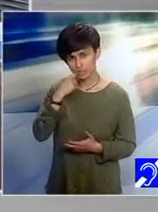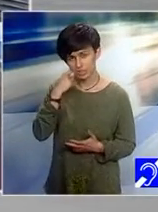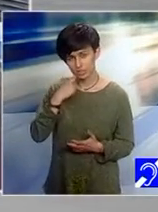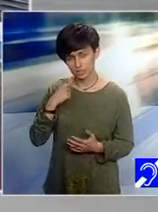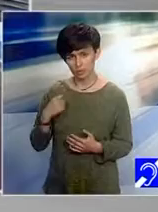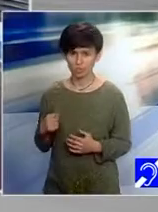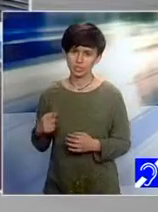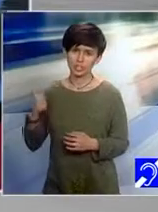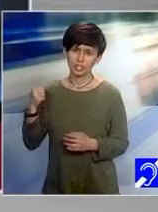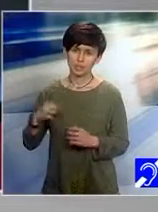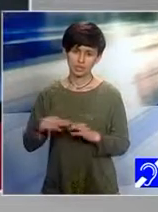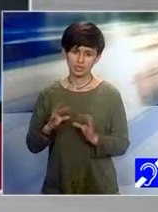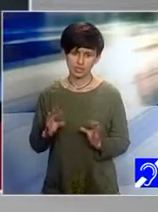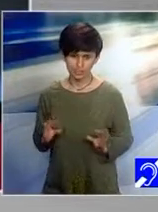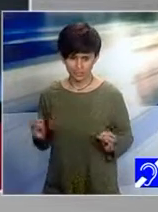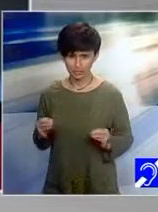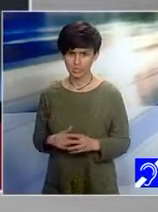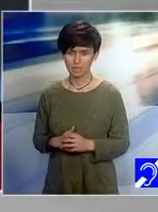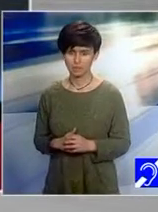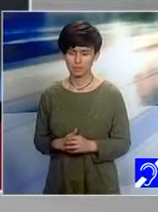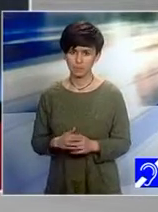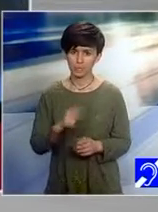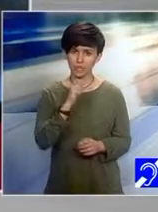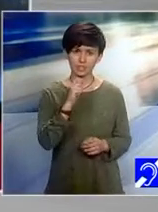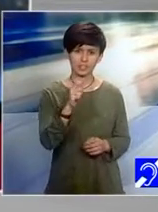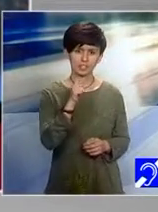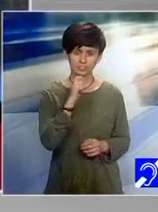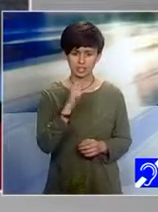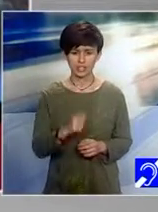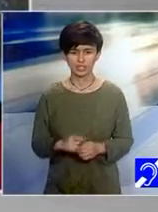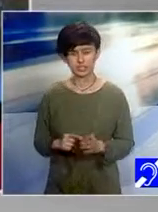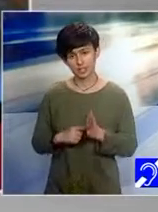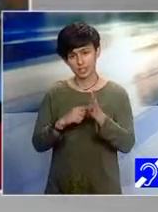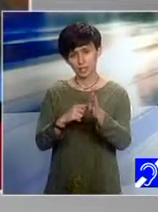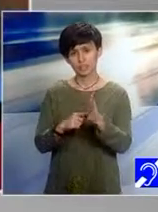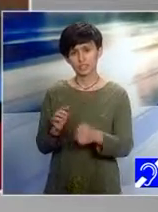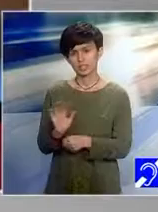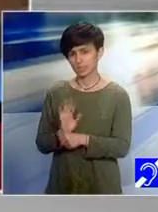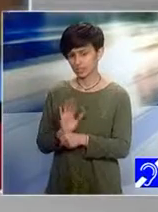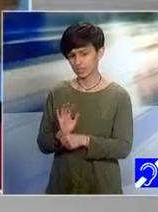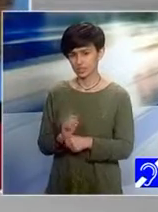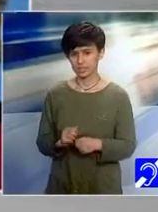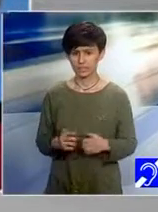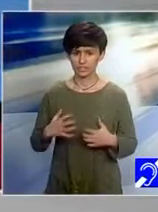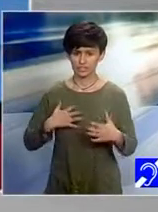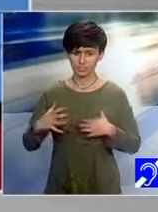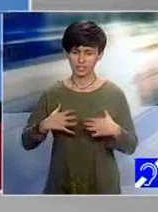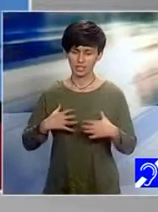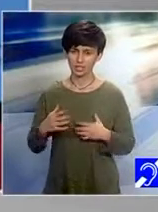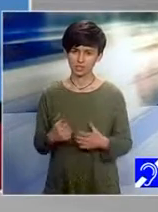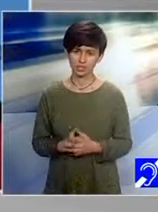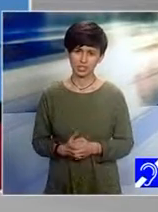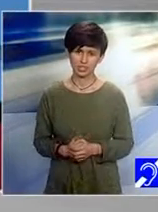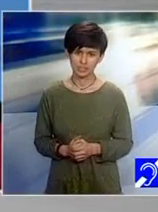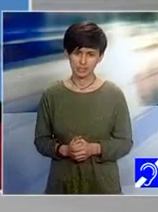România, de curând ales, jurnalist, moderator TV și mai ales poate actor, pentru că așa cum spuneai